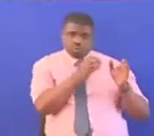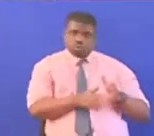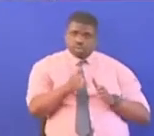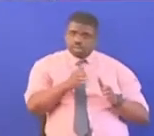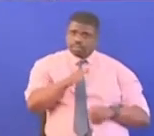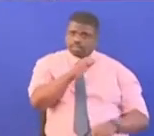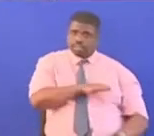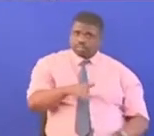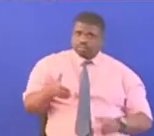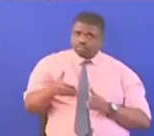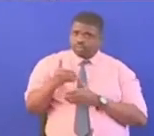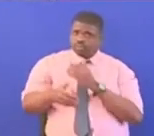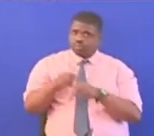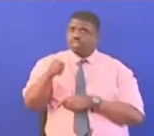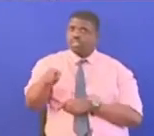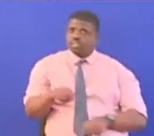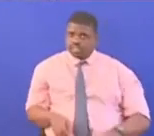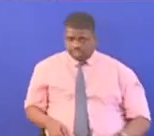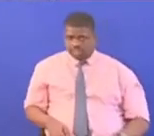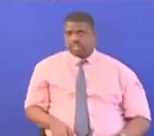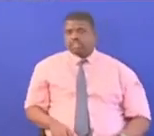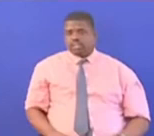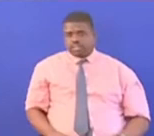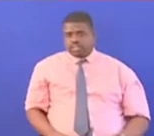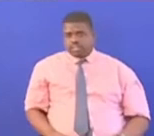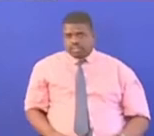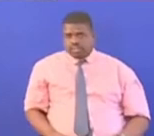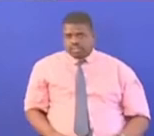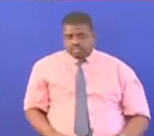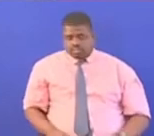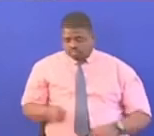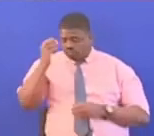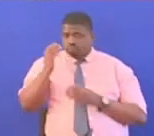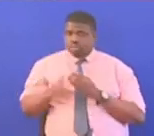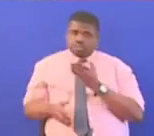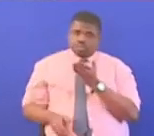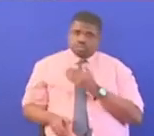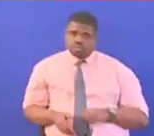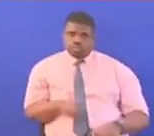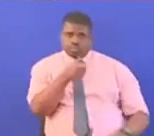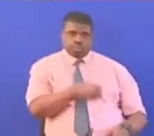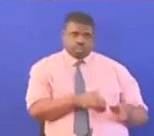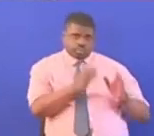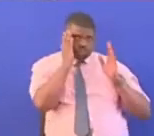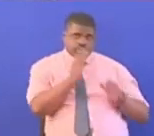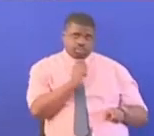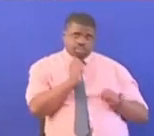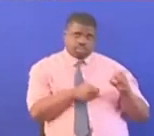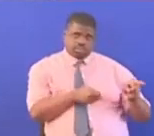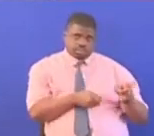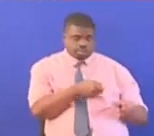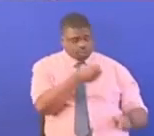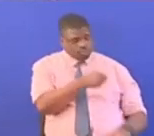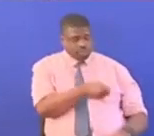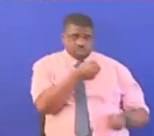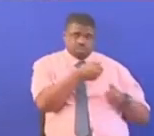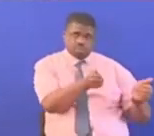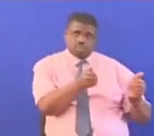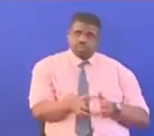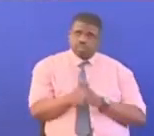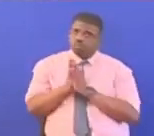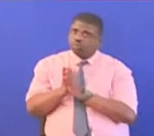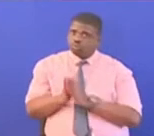maazimio haya mpaka kufikia hatua ya kuja kujadiliwa ndani ya bunge lako. Na mwisho kwenye pongezi Mheshimiwa Spika, nikupongeze wewe mwenyewe na